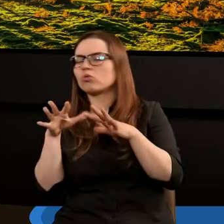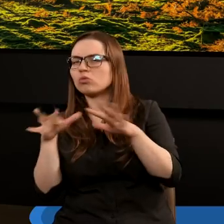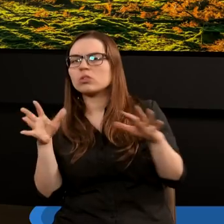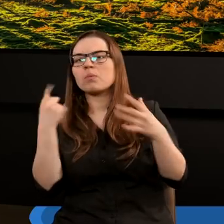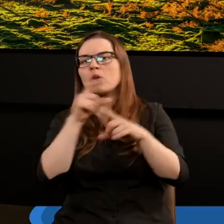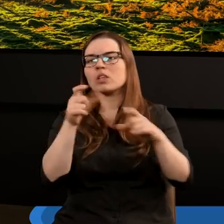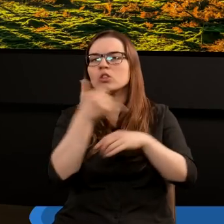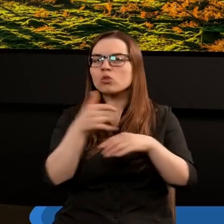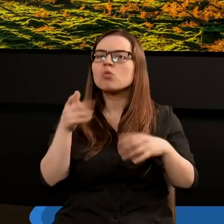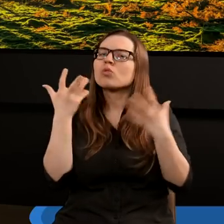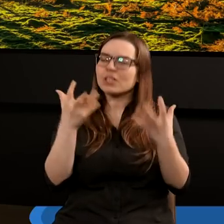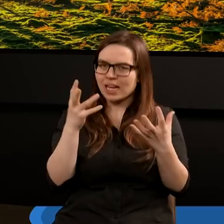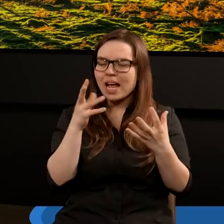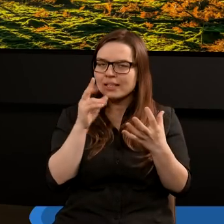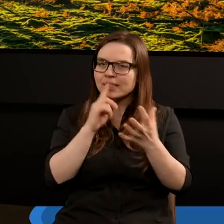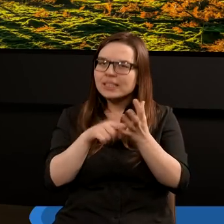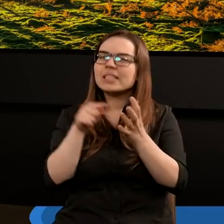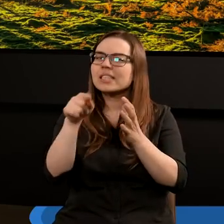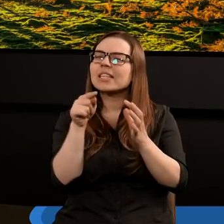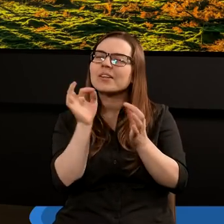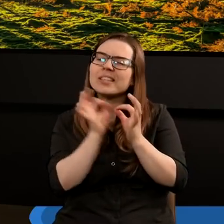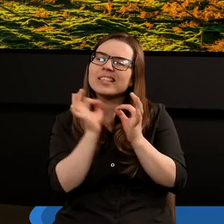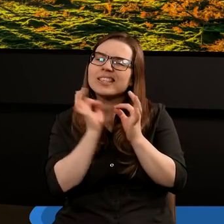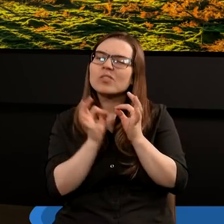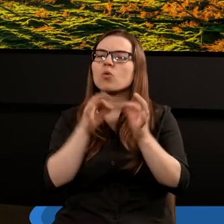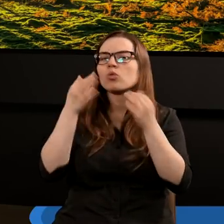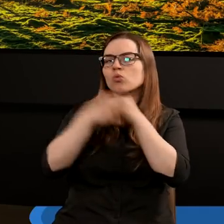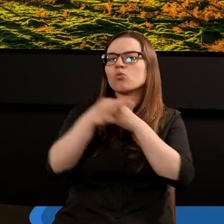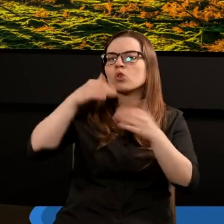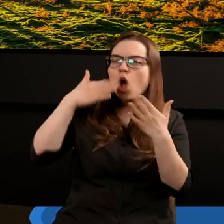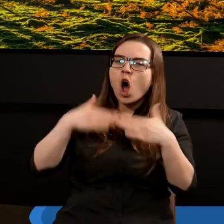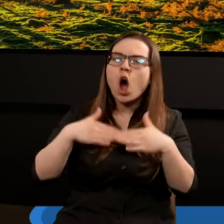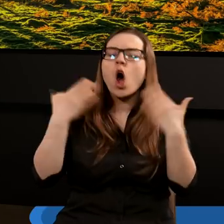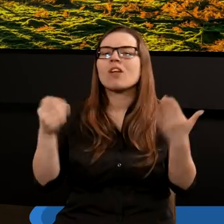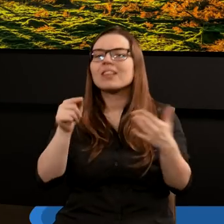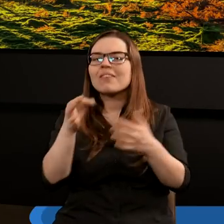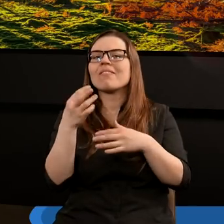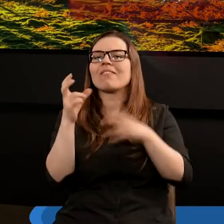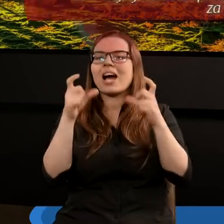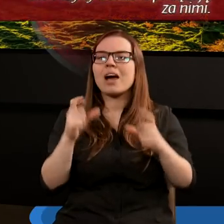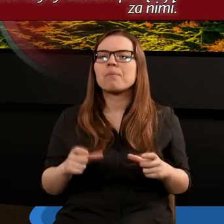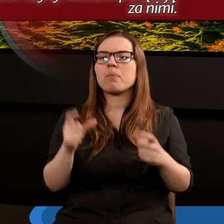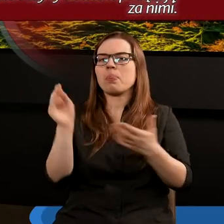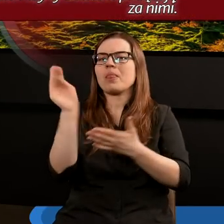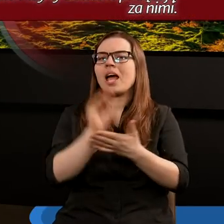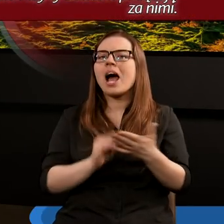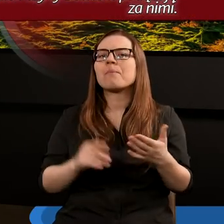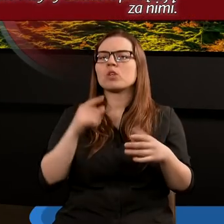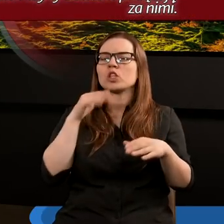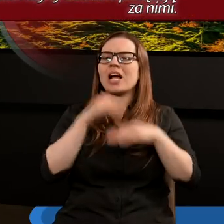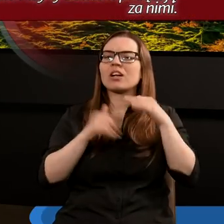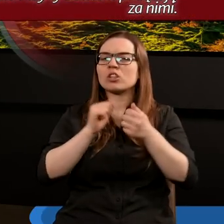pod koniec naszego studium, ale chciałbym, żebyśmy tym właśnie studium otworzyli tym fragmentem. Napisz,